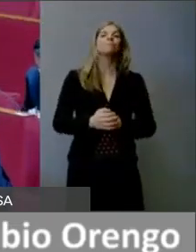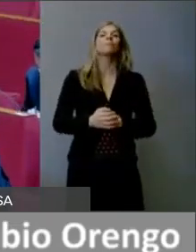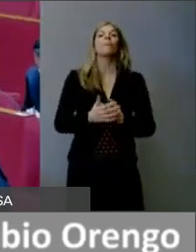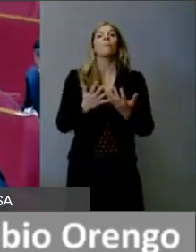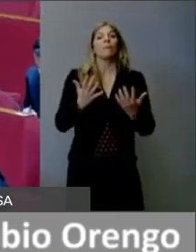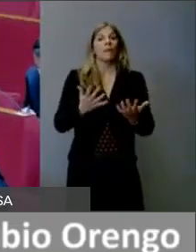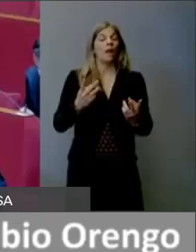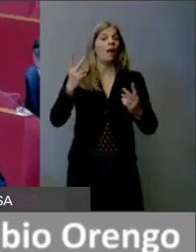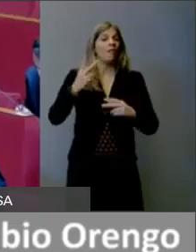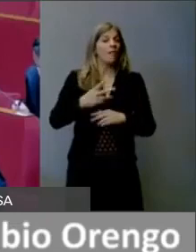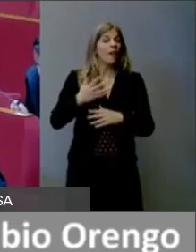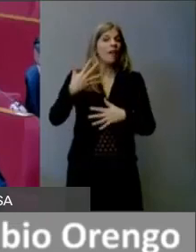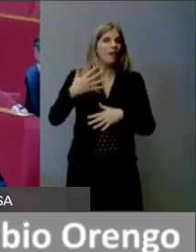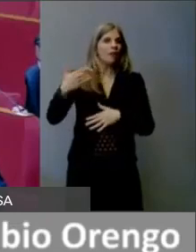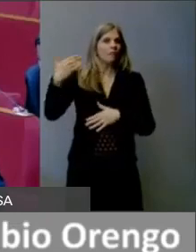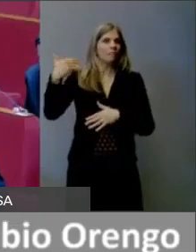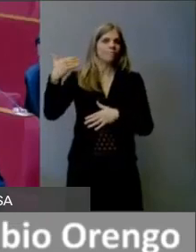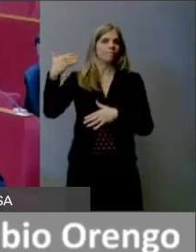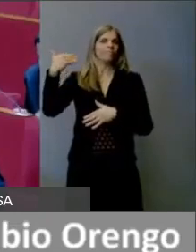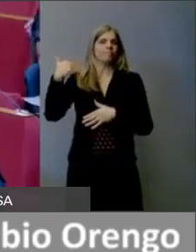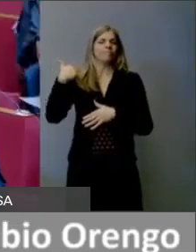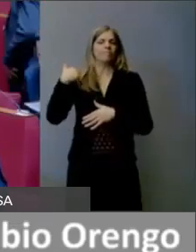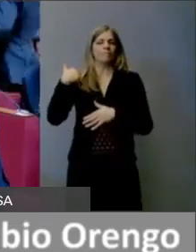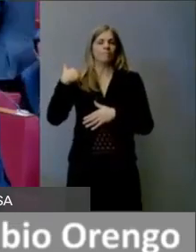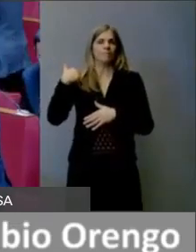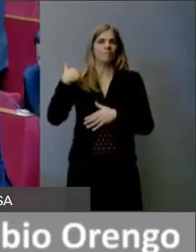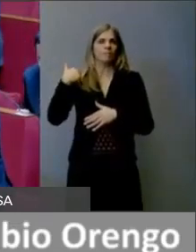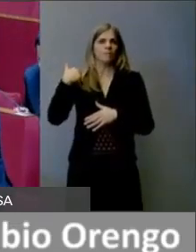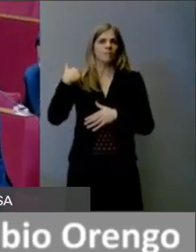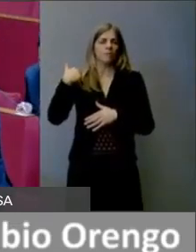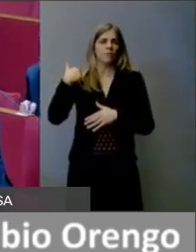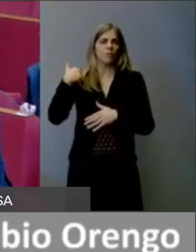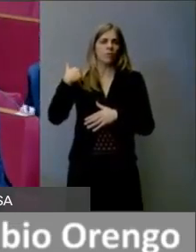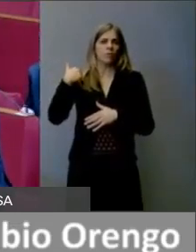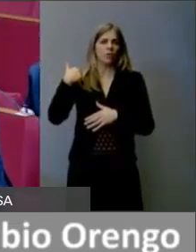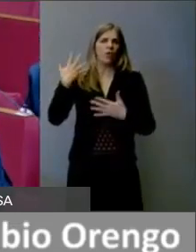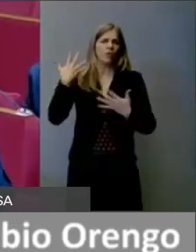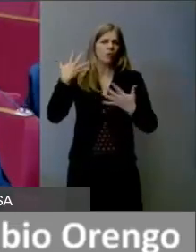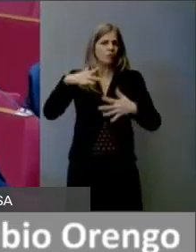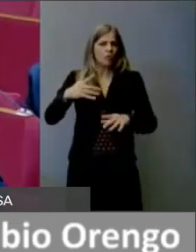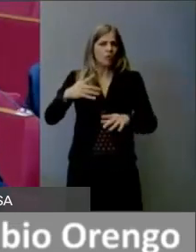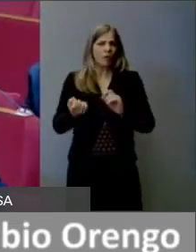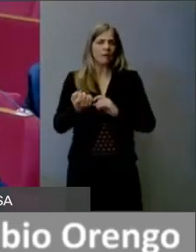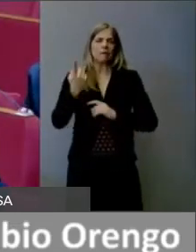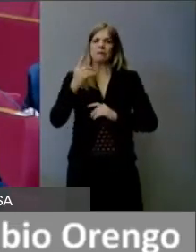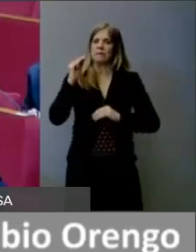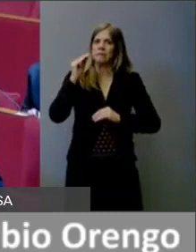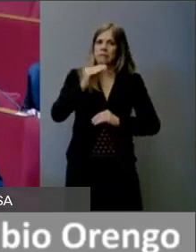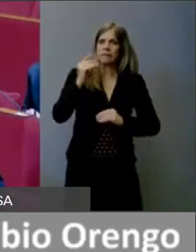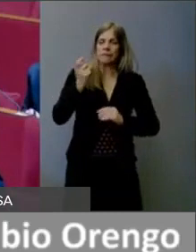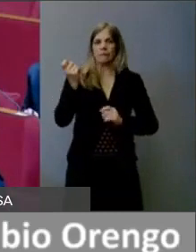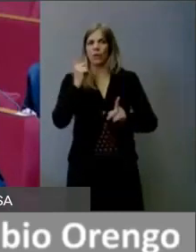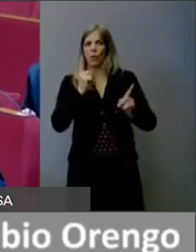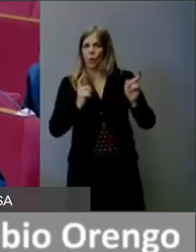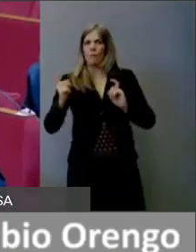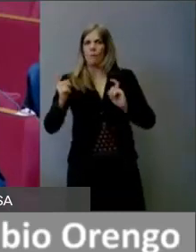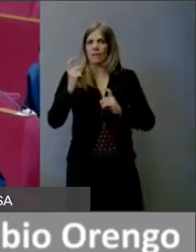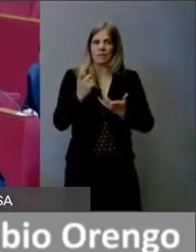manifestato in maniera un po' preoccupata relativamente all'aumento e al trasferimento nella nostra Val Bisagno